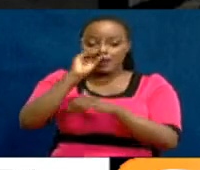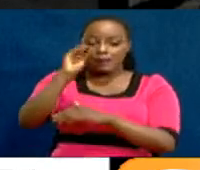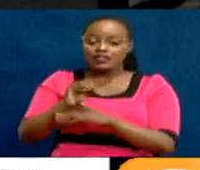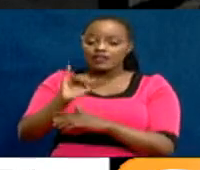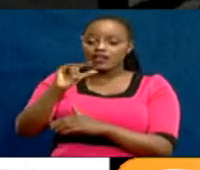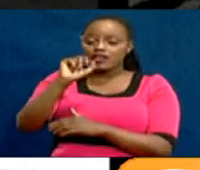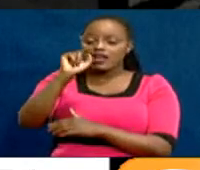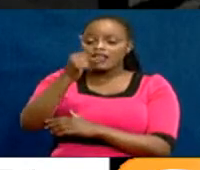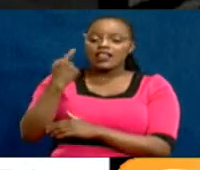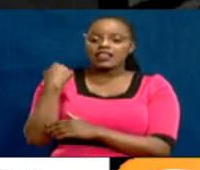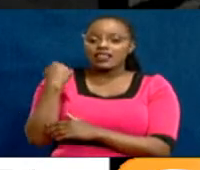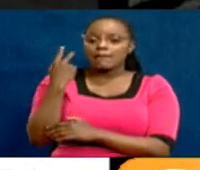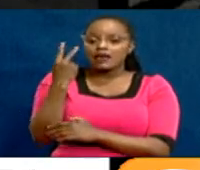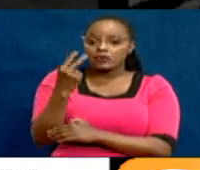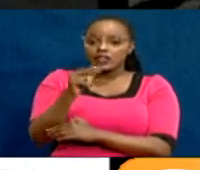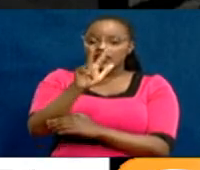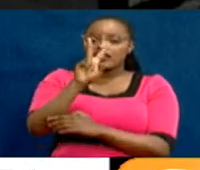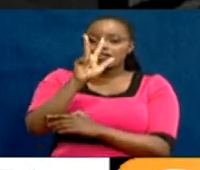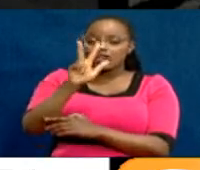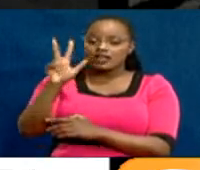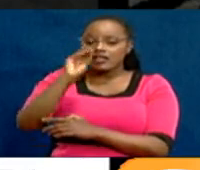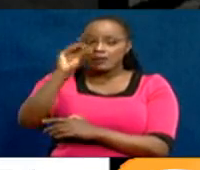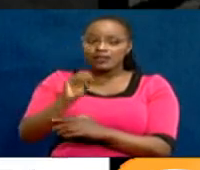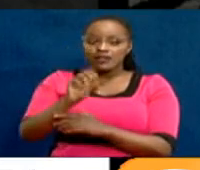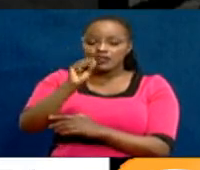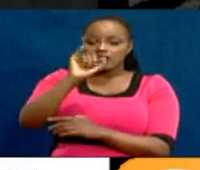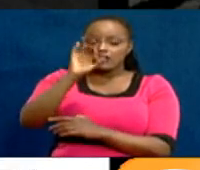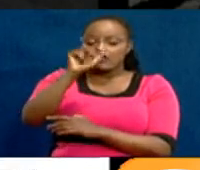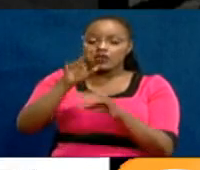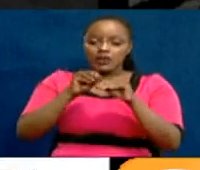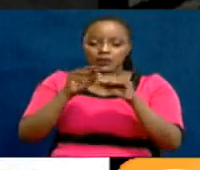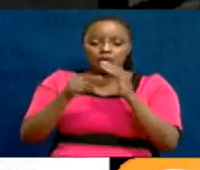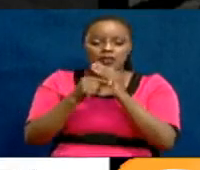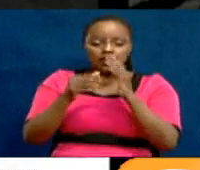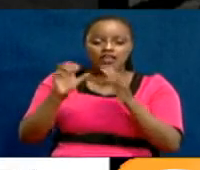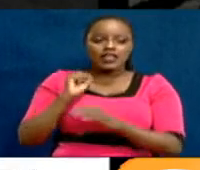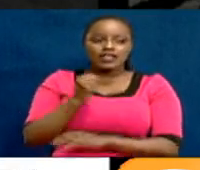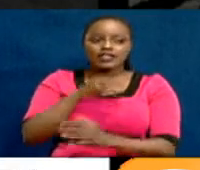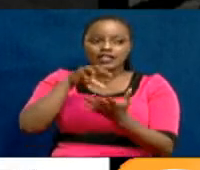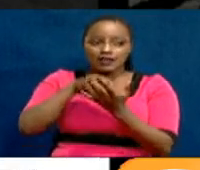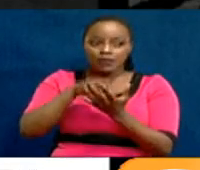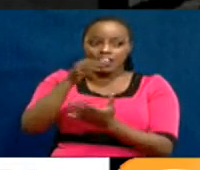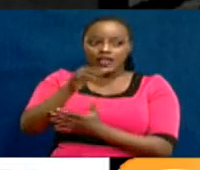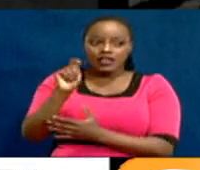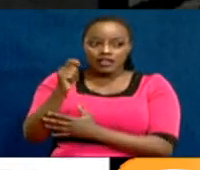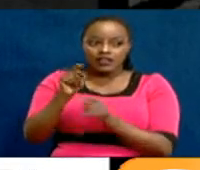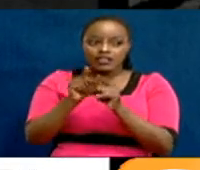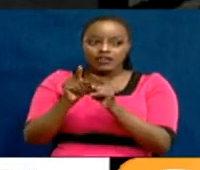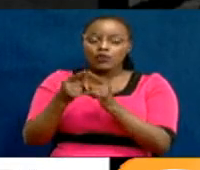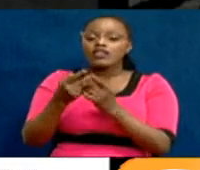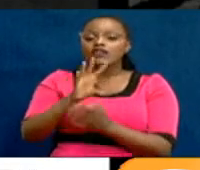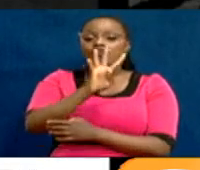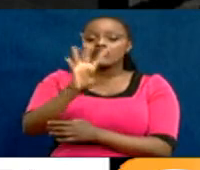Igathe akiwa wa pili na 33%. Edwin Sifuna ana umaarufu katika kinyang'anyiro cha useneta hapa jijini akiongoza